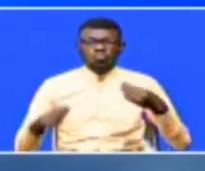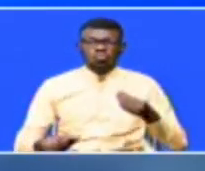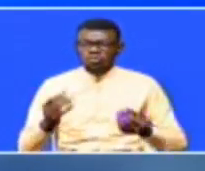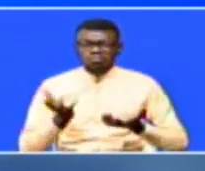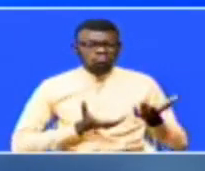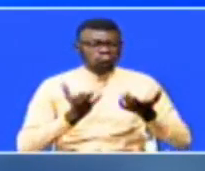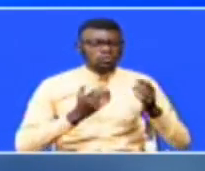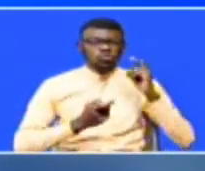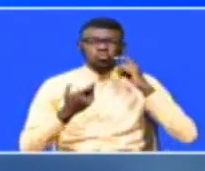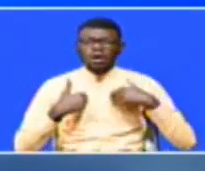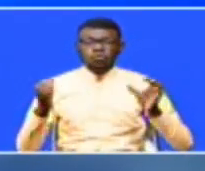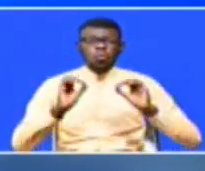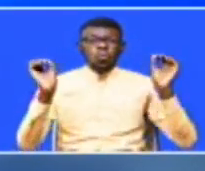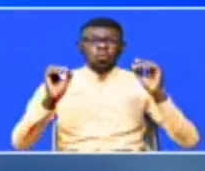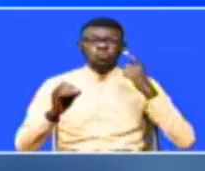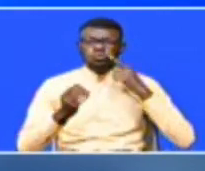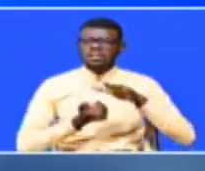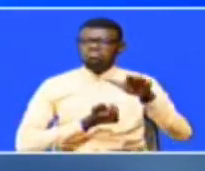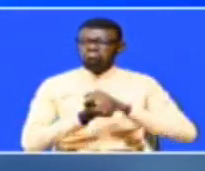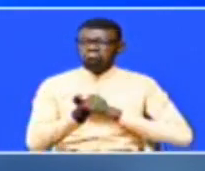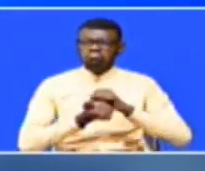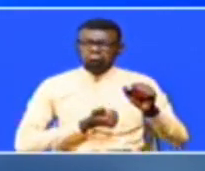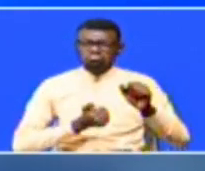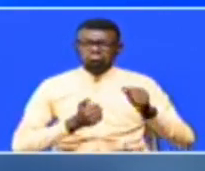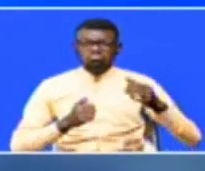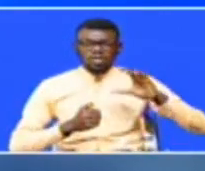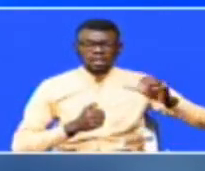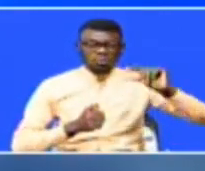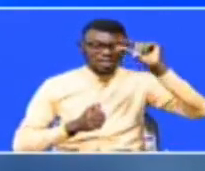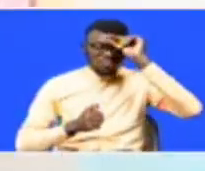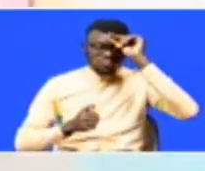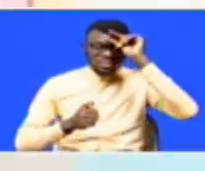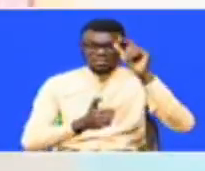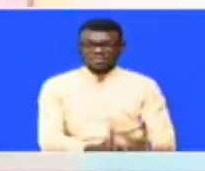kufanyia biashara baada ya vibanda vyao kubomolewa na serikali ya kaunti.